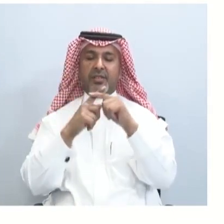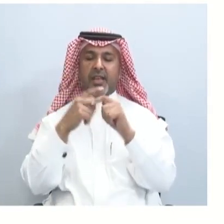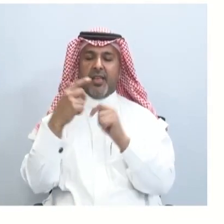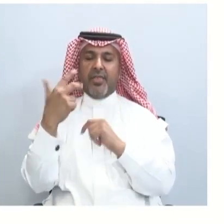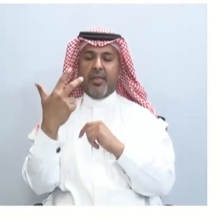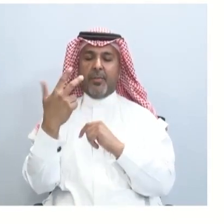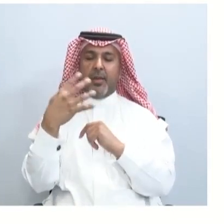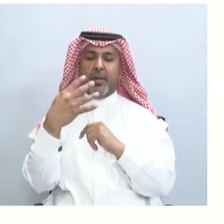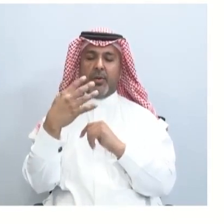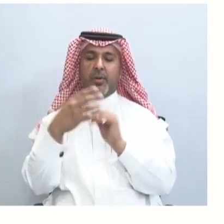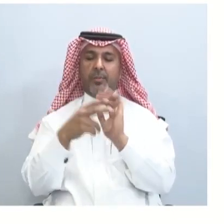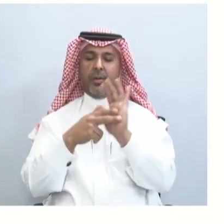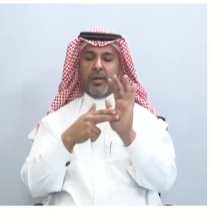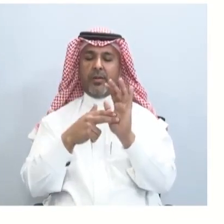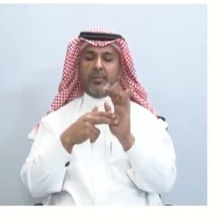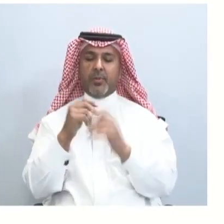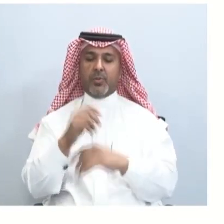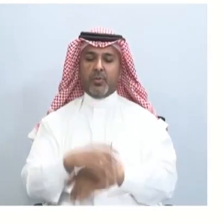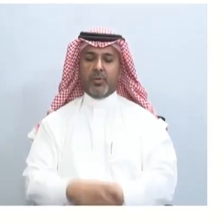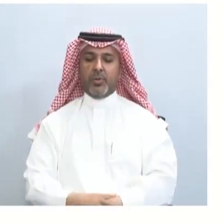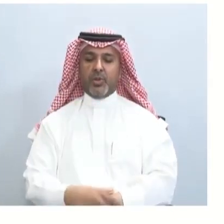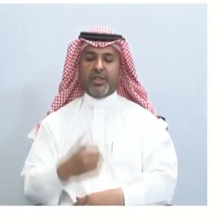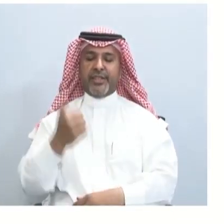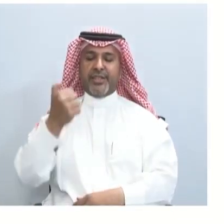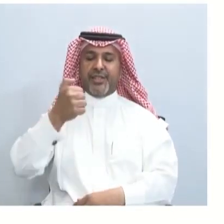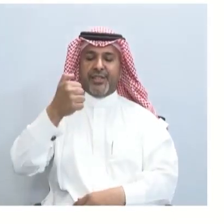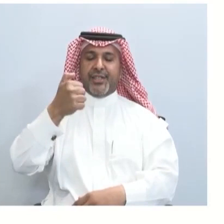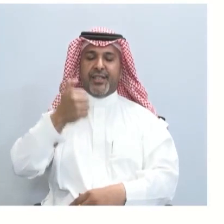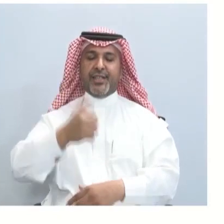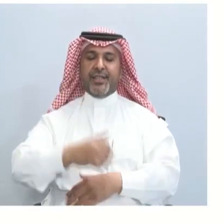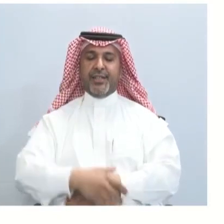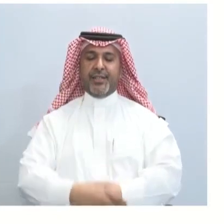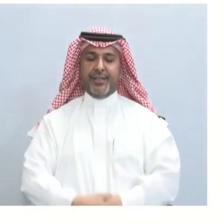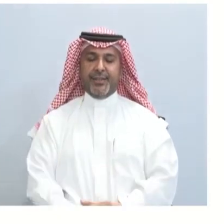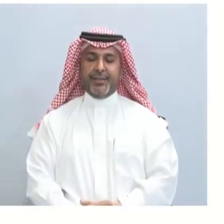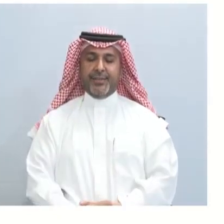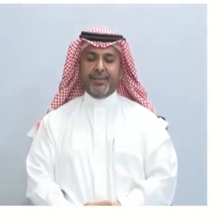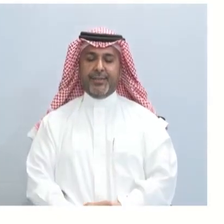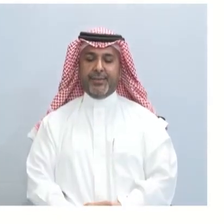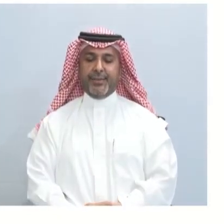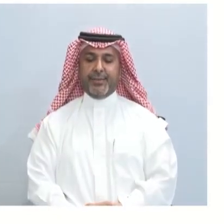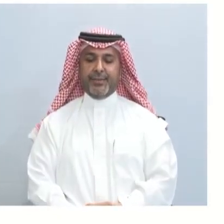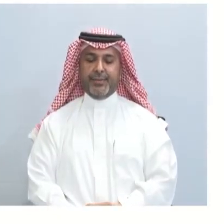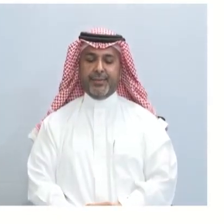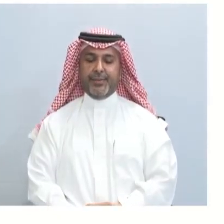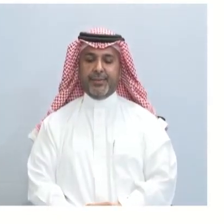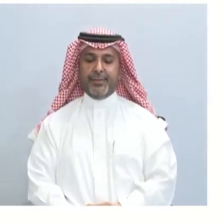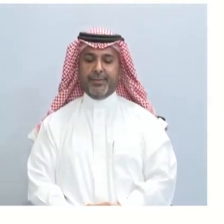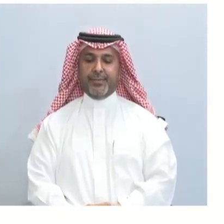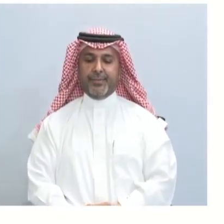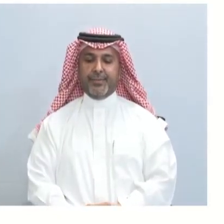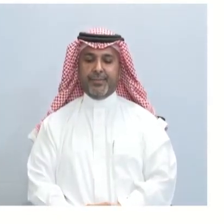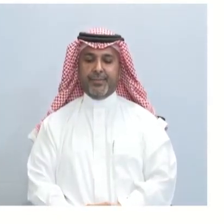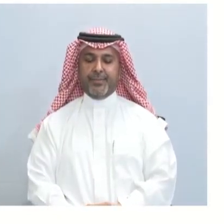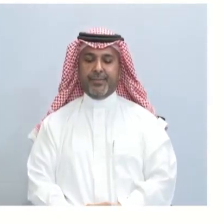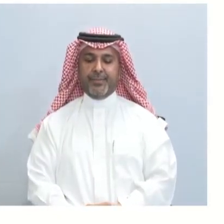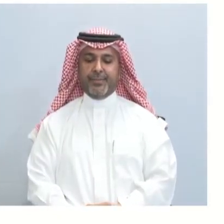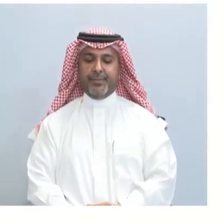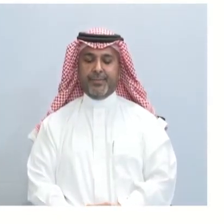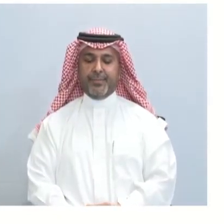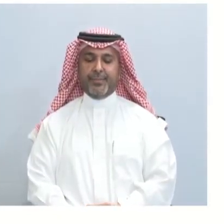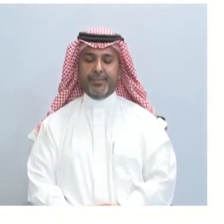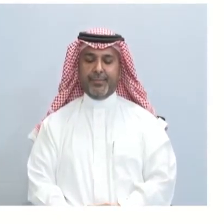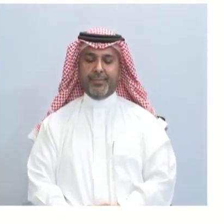كاملا هياته جمع المساحتين 12 + 48 نعم تساوي ستين متر مربع